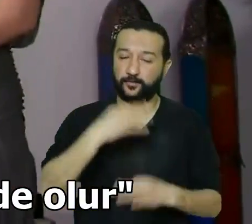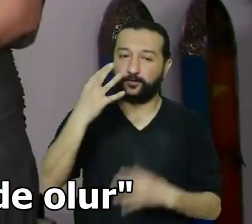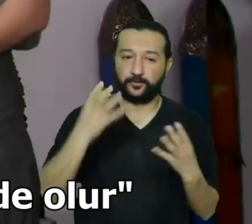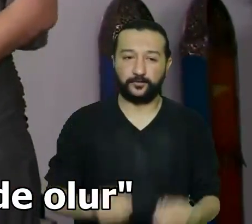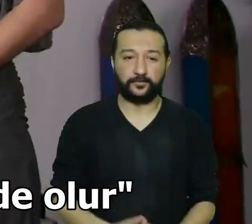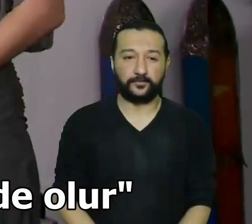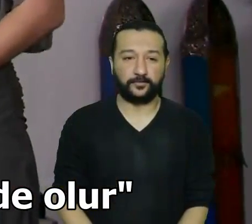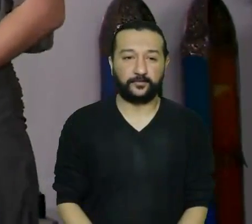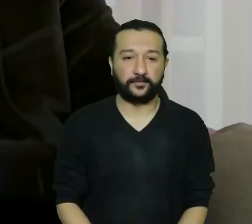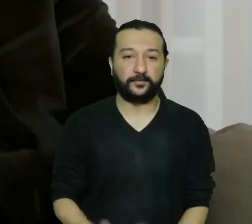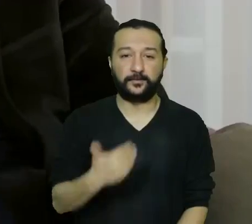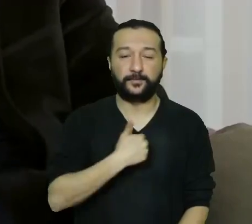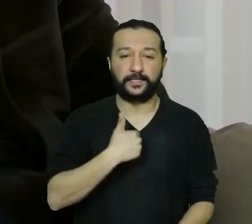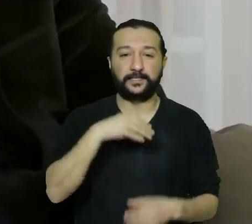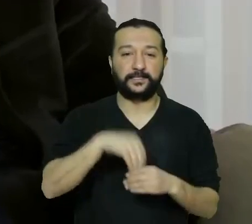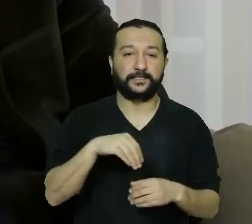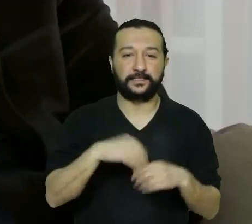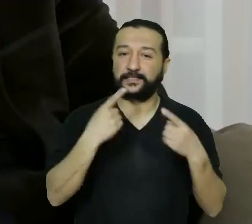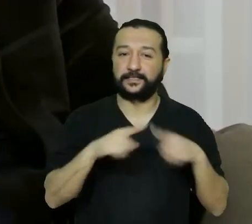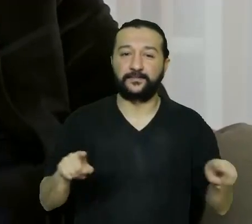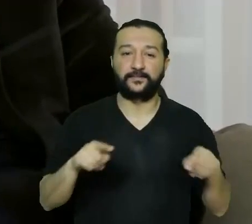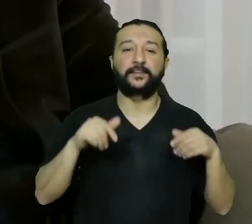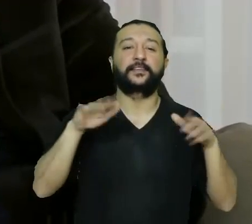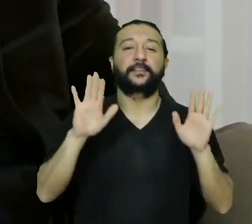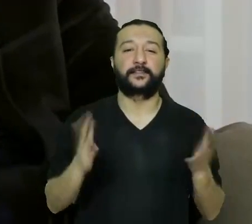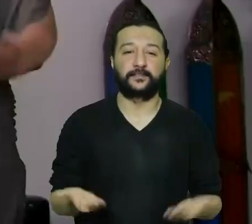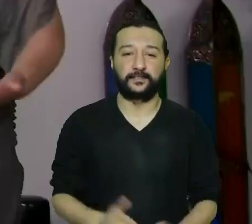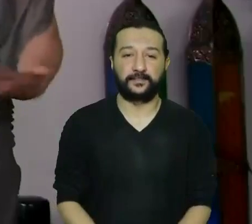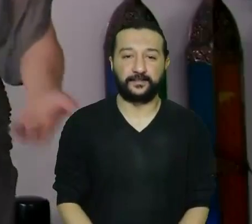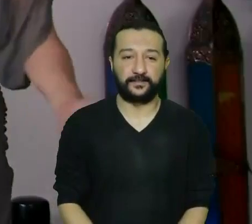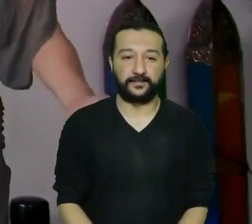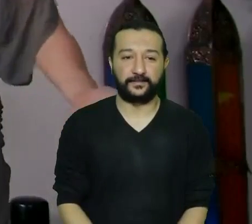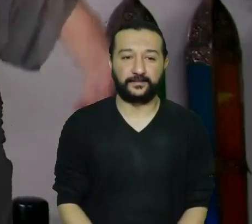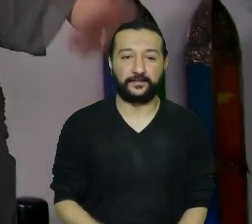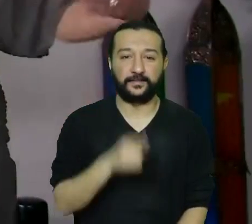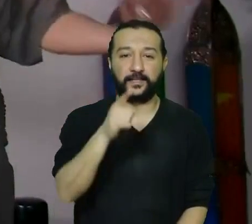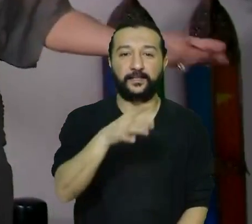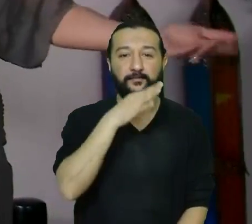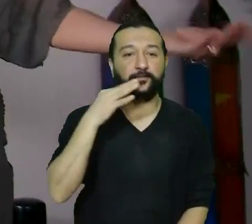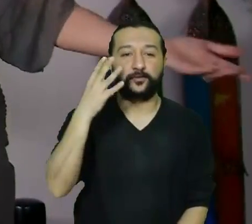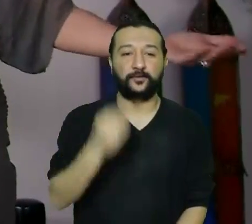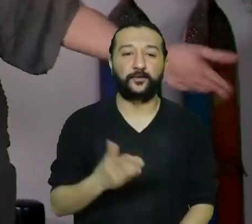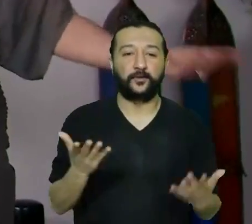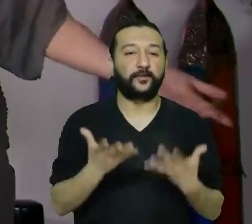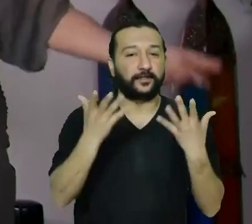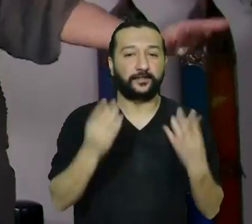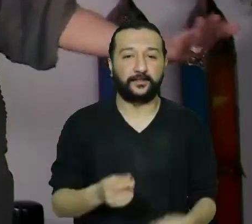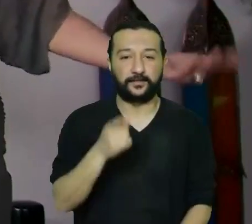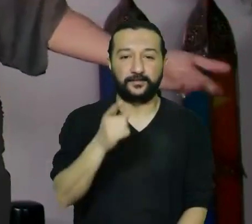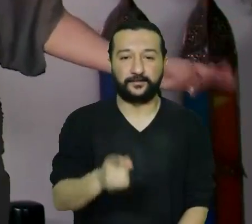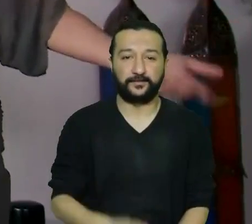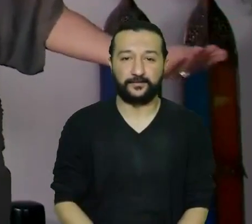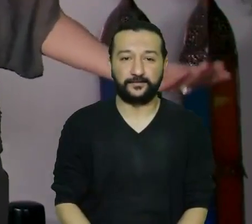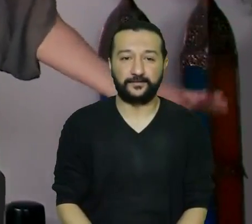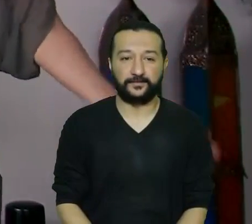çeksem de olur. Benim için fark etmez. Sen mutlu ol